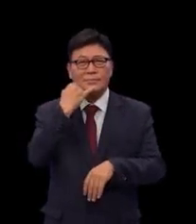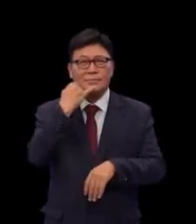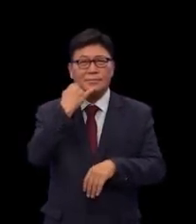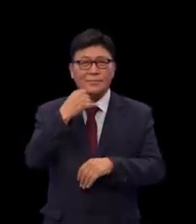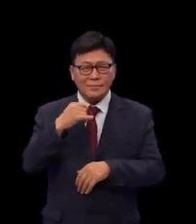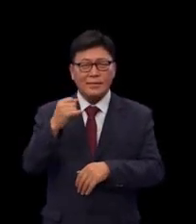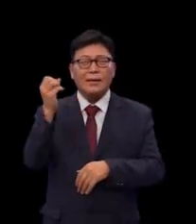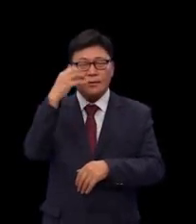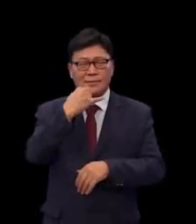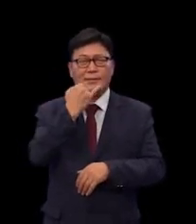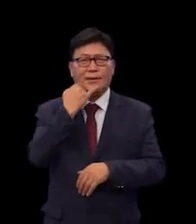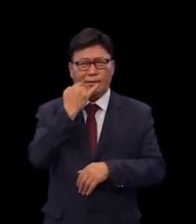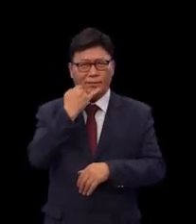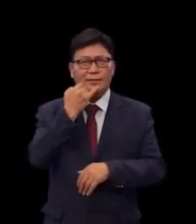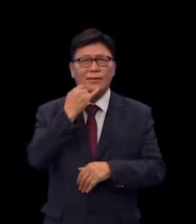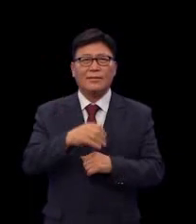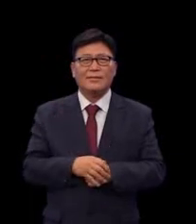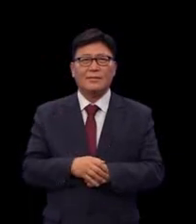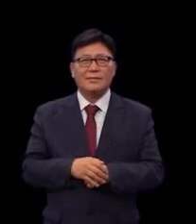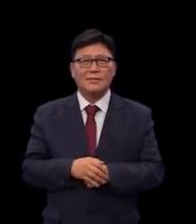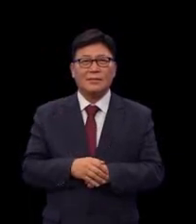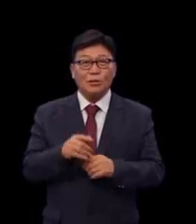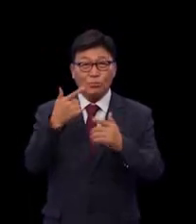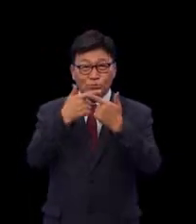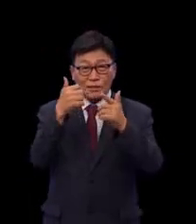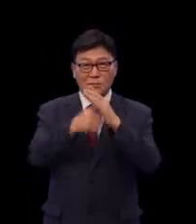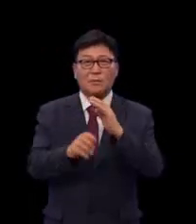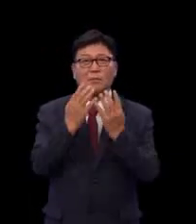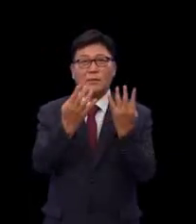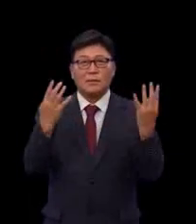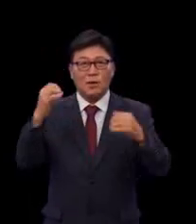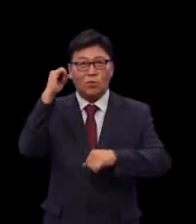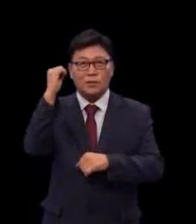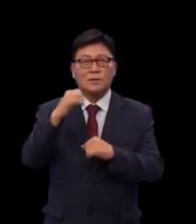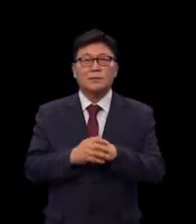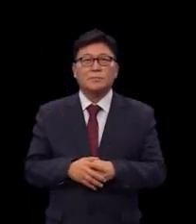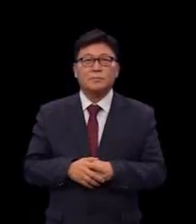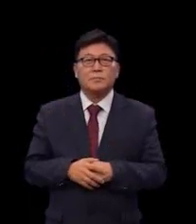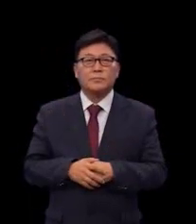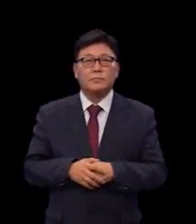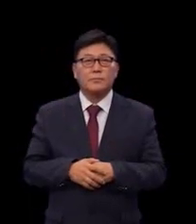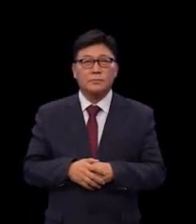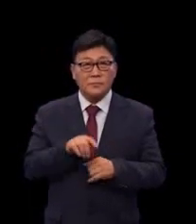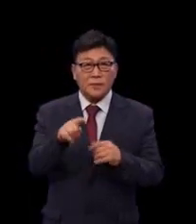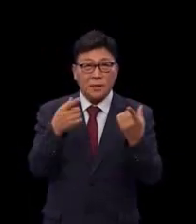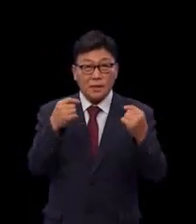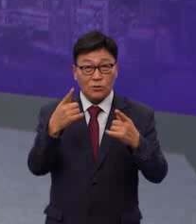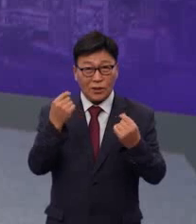마! 개한타! 개하나! 부산 실패박람회